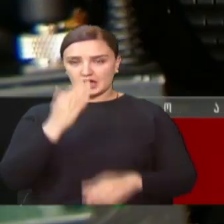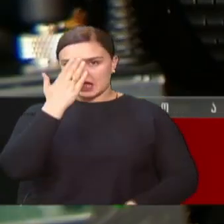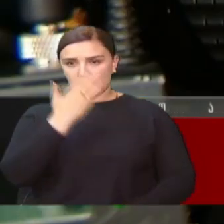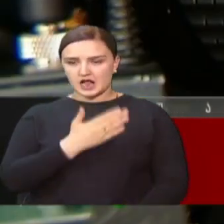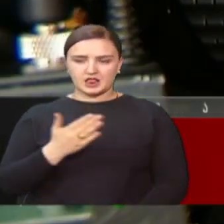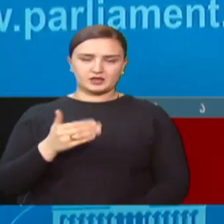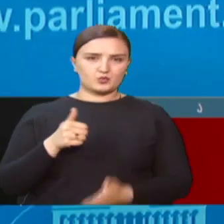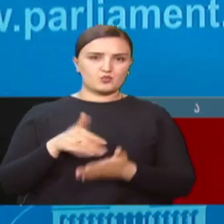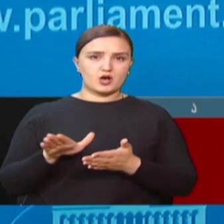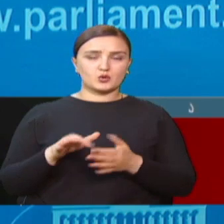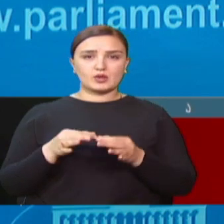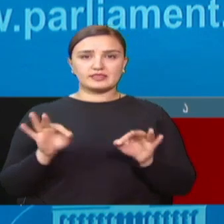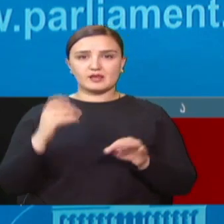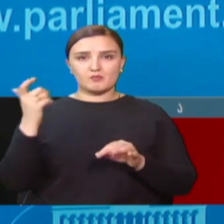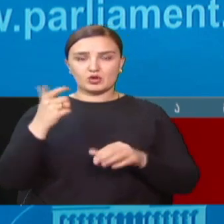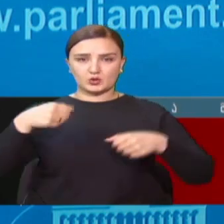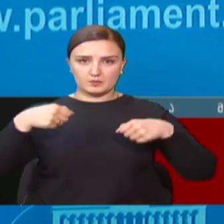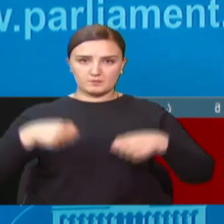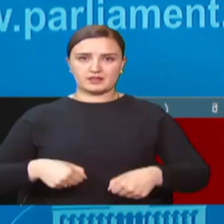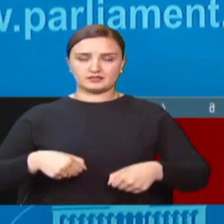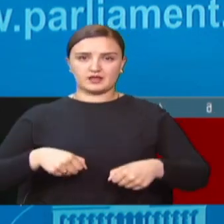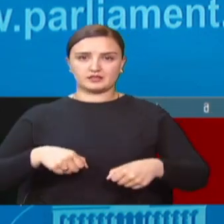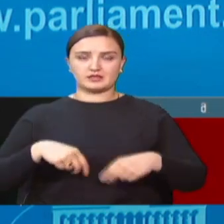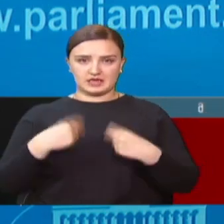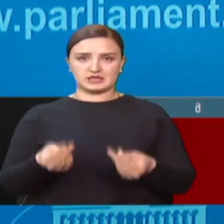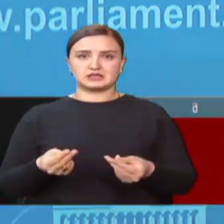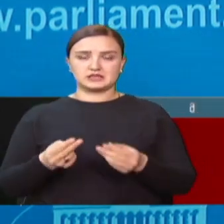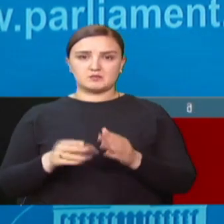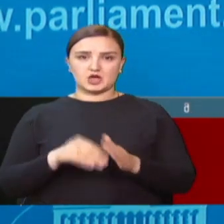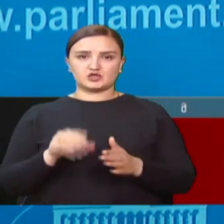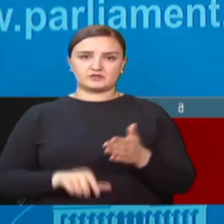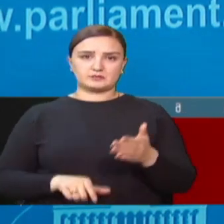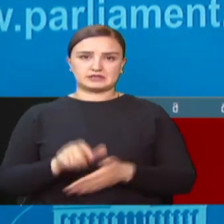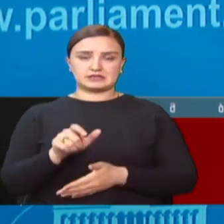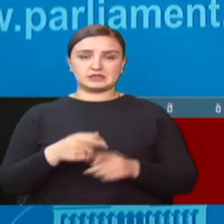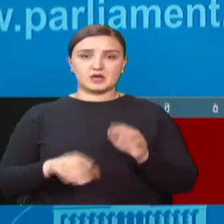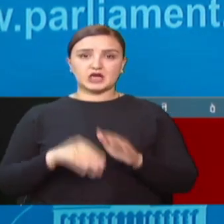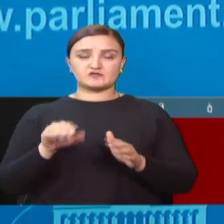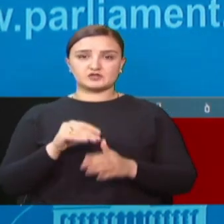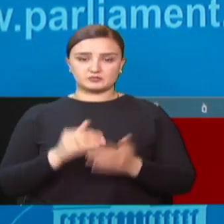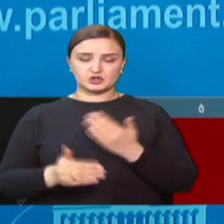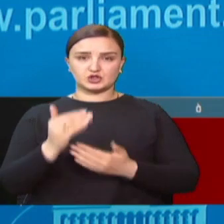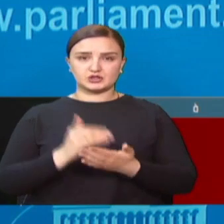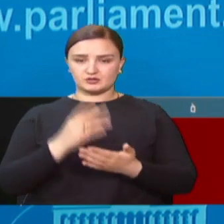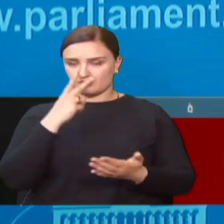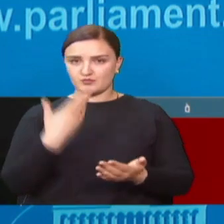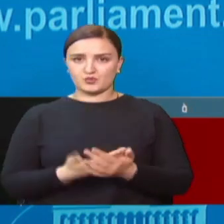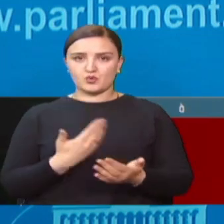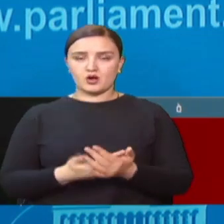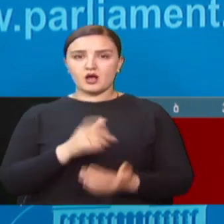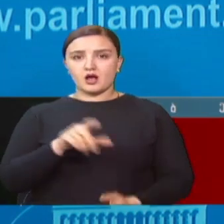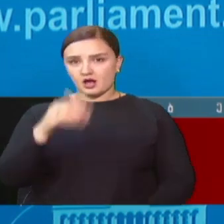მოსახლეობამ უარყო. Დემოკრატიული მანდატი გაიცემა სწორედ არჩევნების გზით, ჩვენ ამ არჩევნების შედეგებმა, რომ საქართველოს